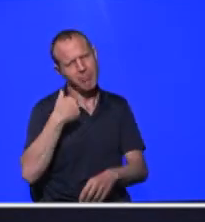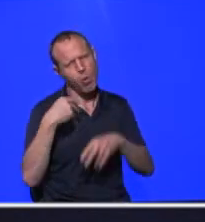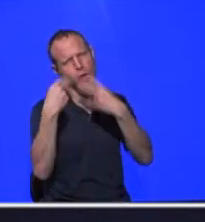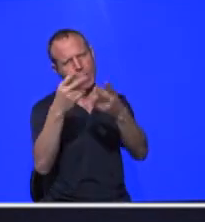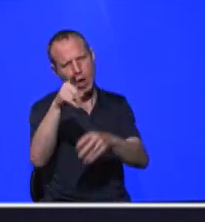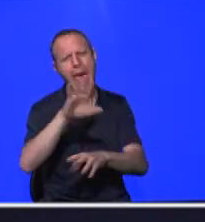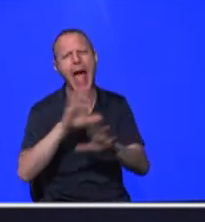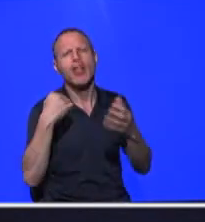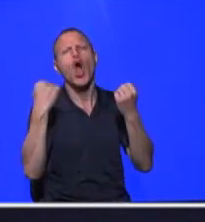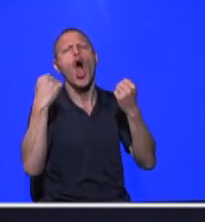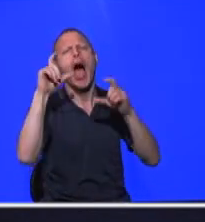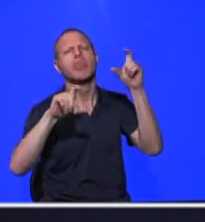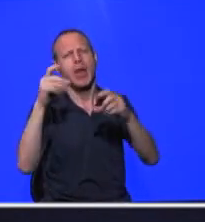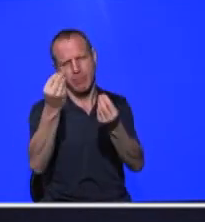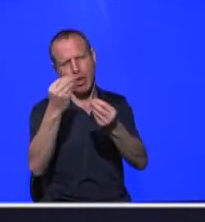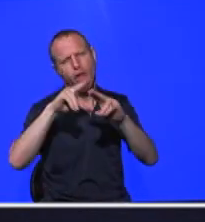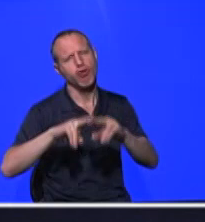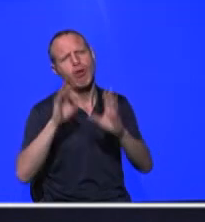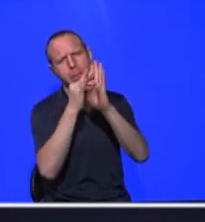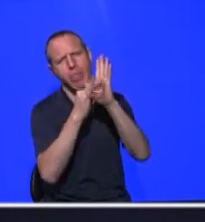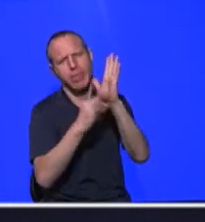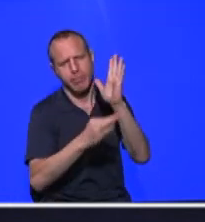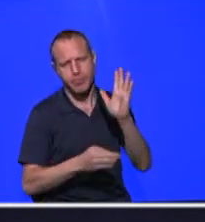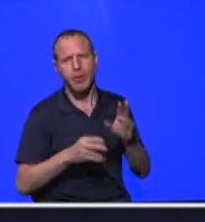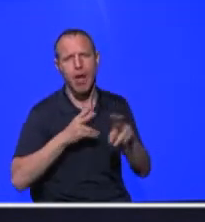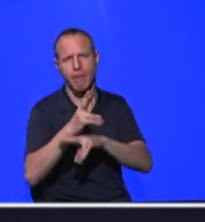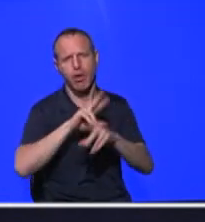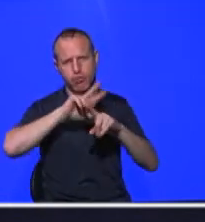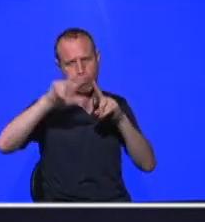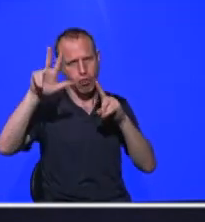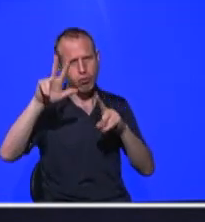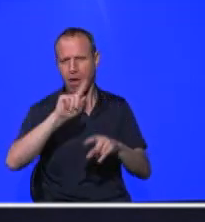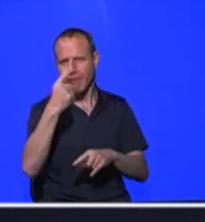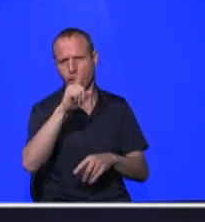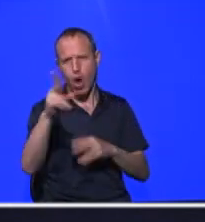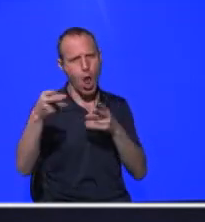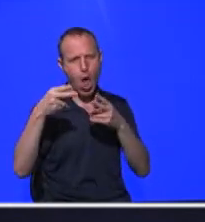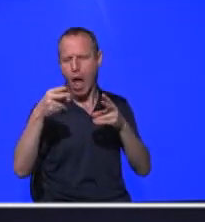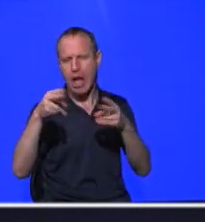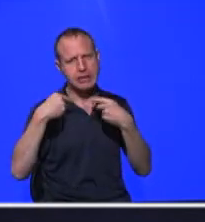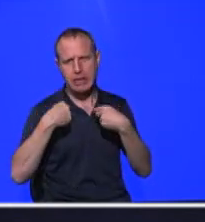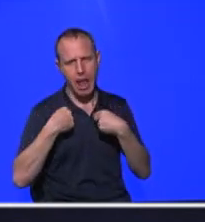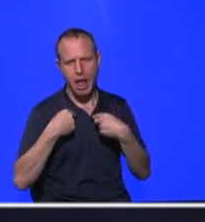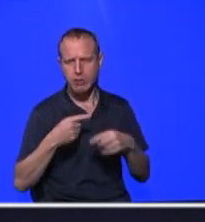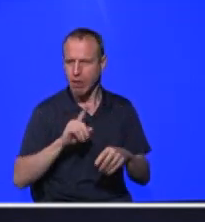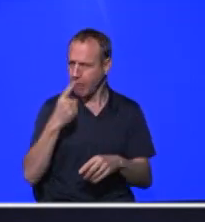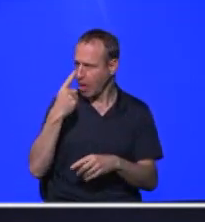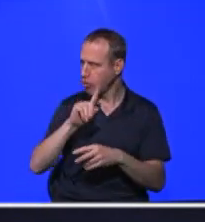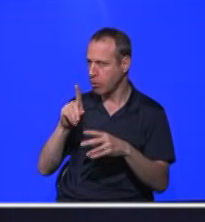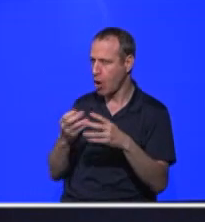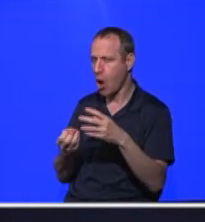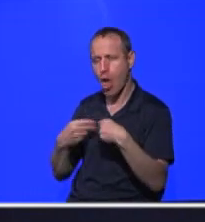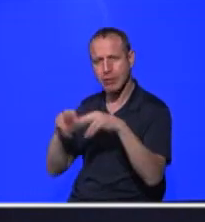אין לנו כוח אדם, רגע, שנייה, תשאיר פרטים, רגע זה. עבר 3 חודשים, אף אחד לא חזר אליי. אף אחד לא חזר אליך מהמרכז השיקום האסיר.